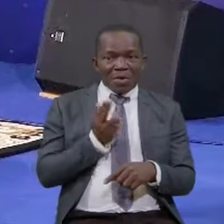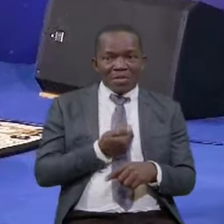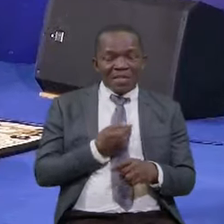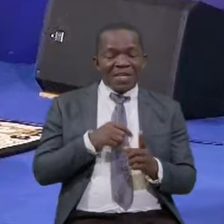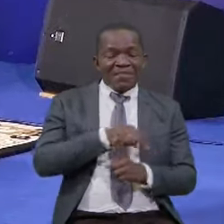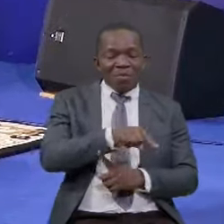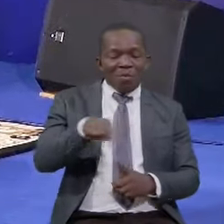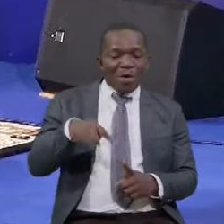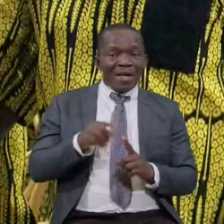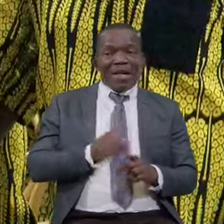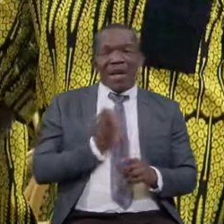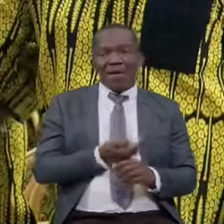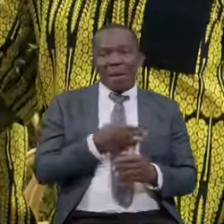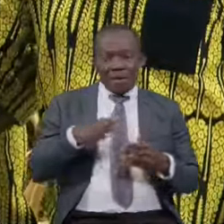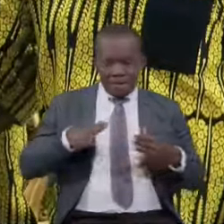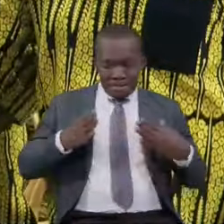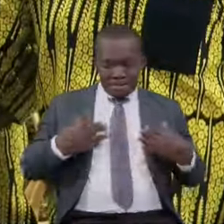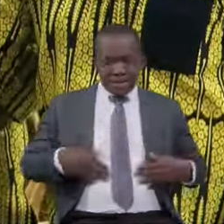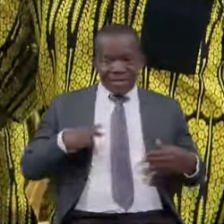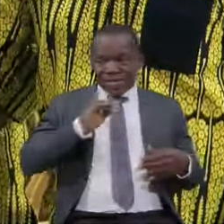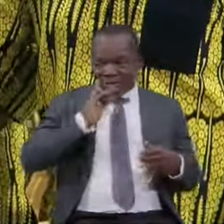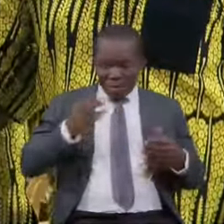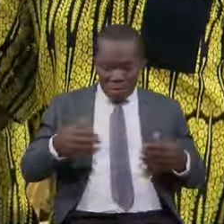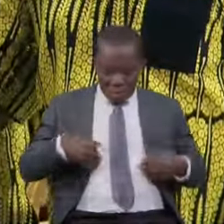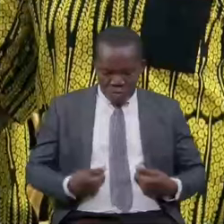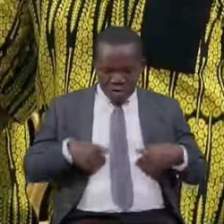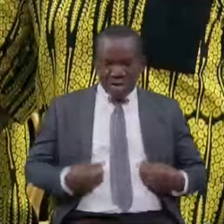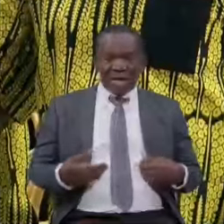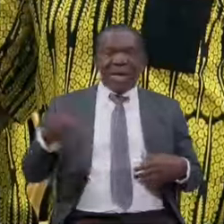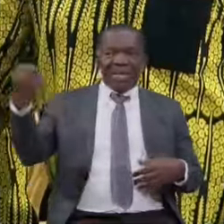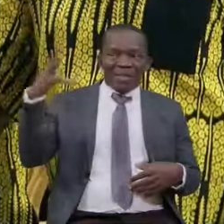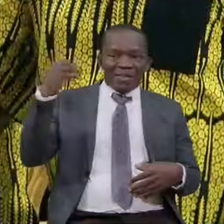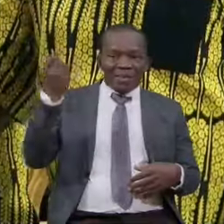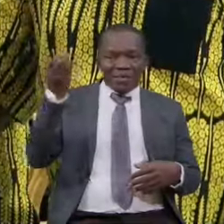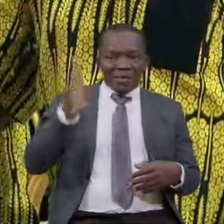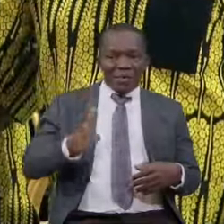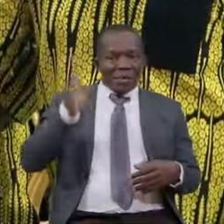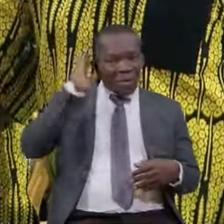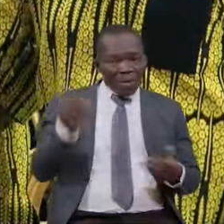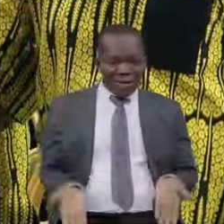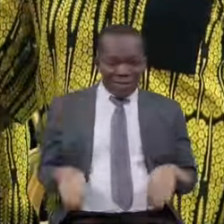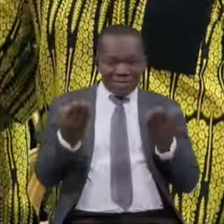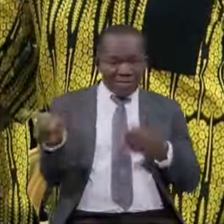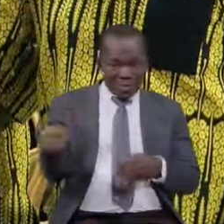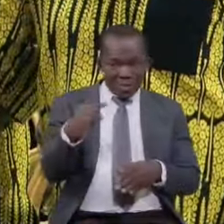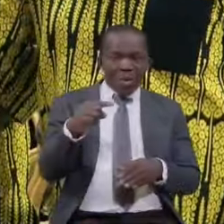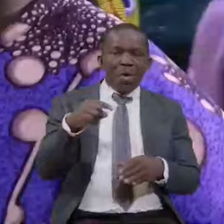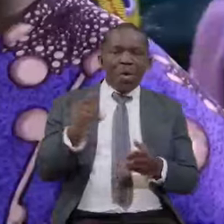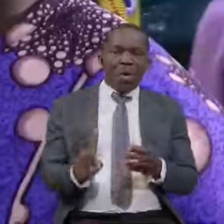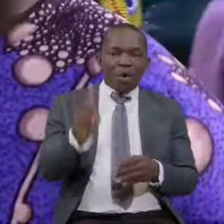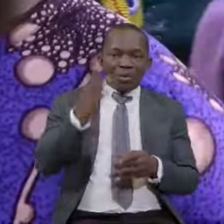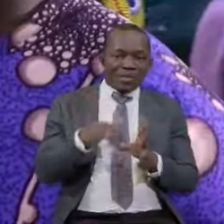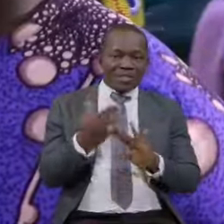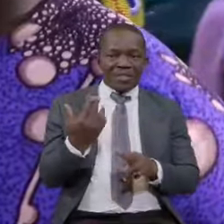la grâce vient et t'élève et tu as une matinée gracieuse un ministère